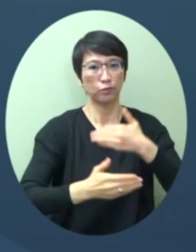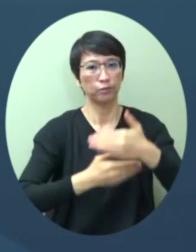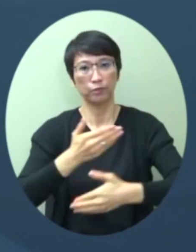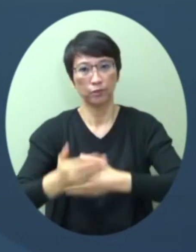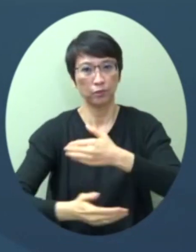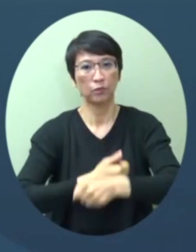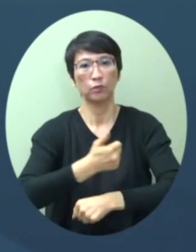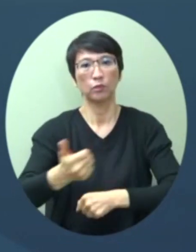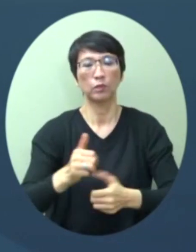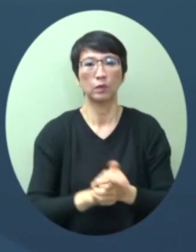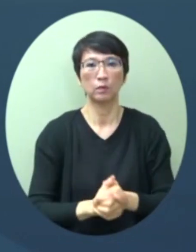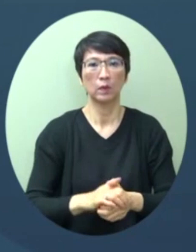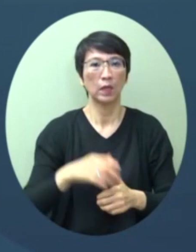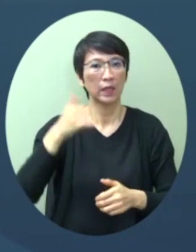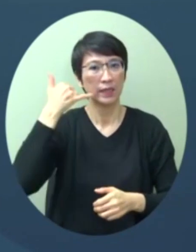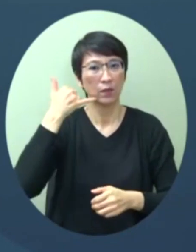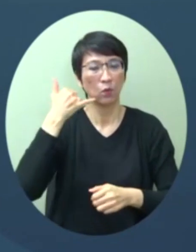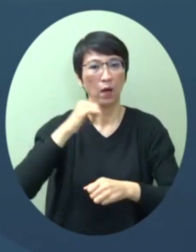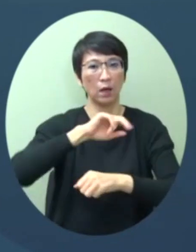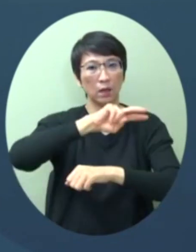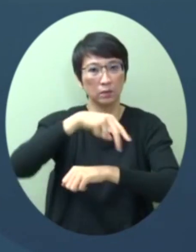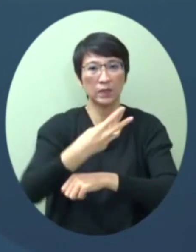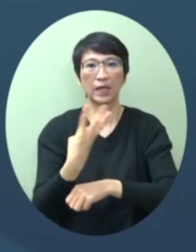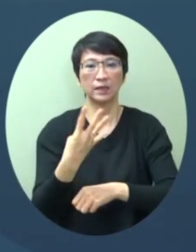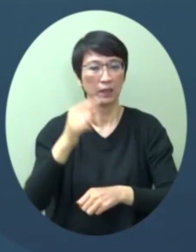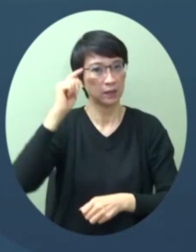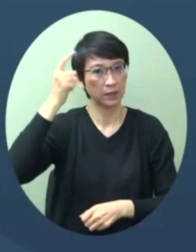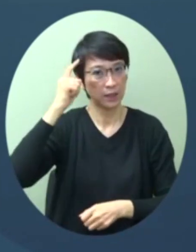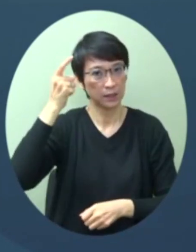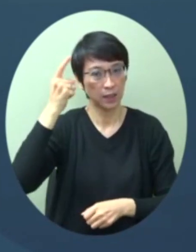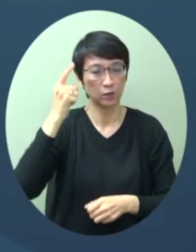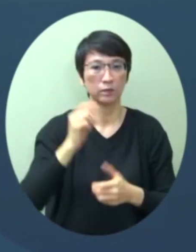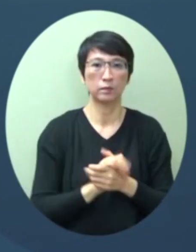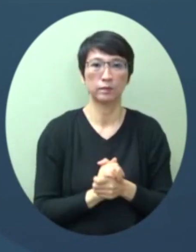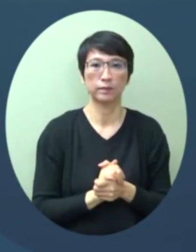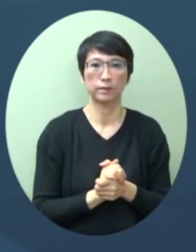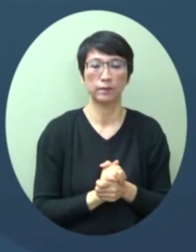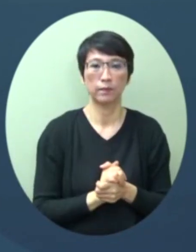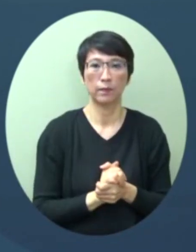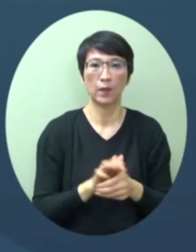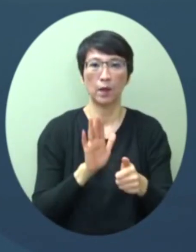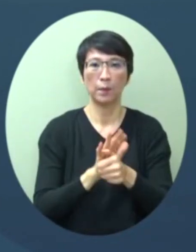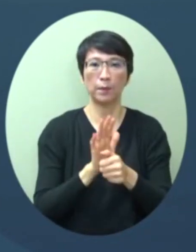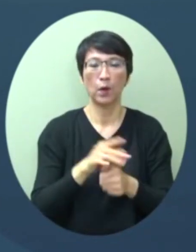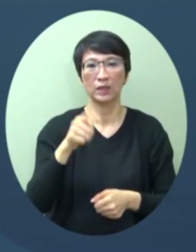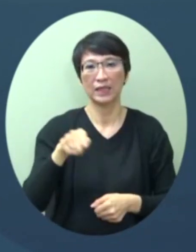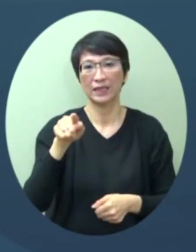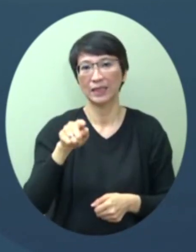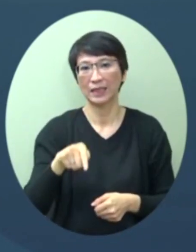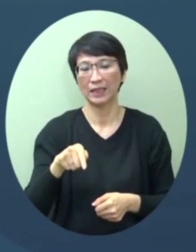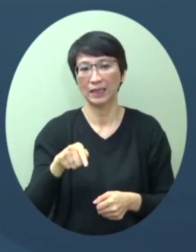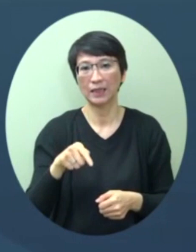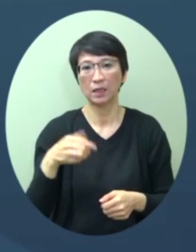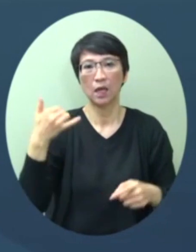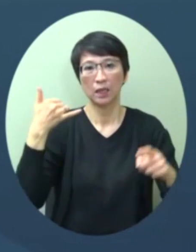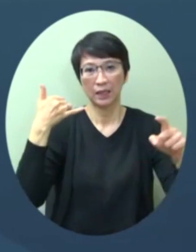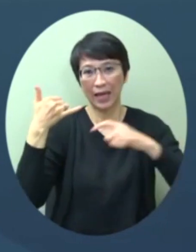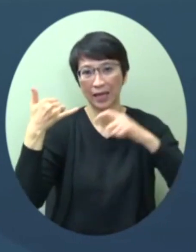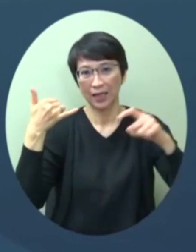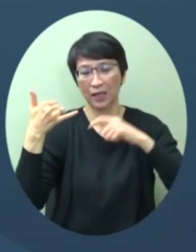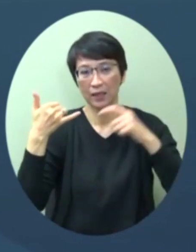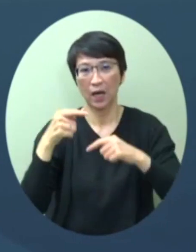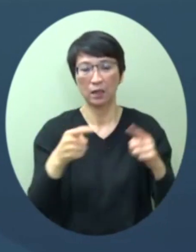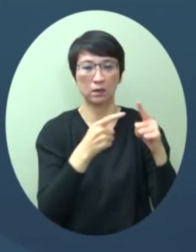我们设立的24小时的电话热线亦都是每日可以让千多位打热线的